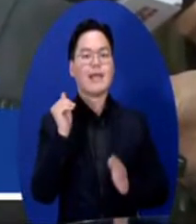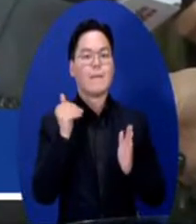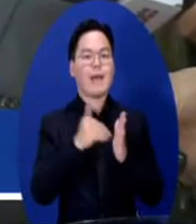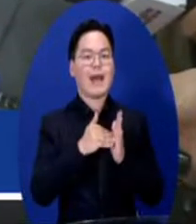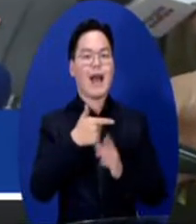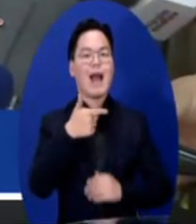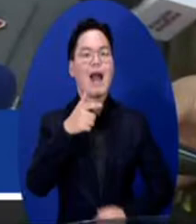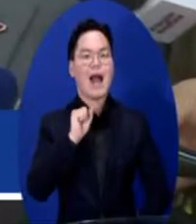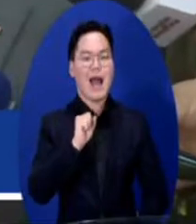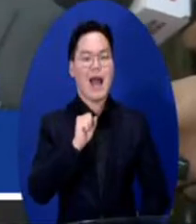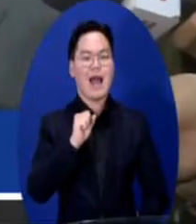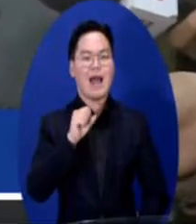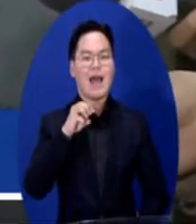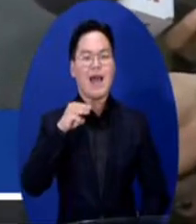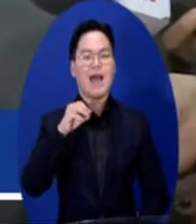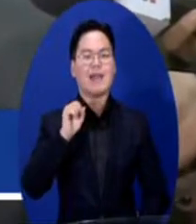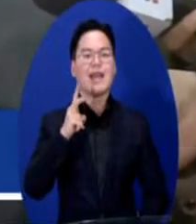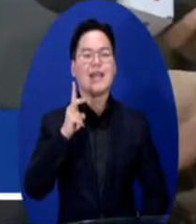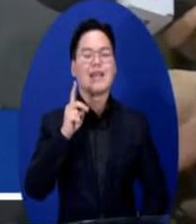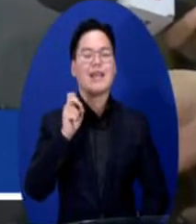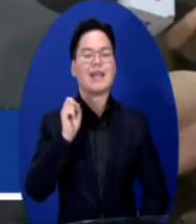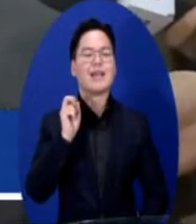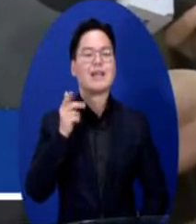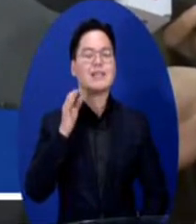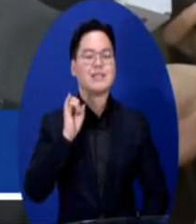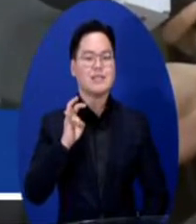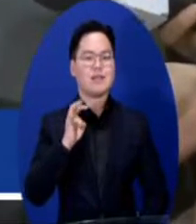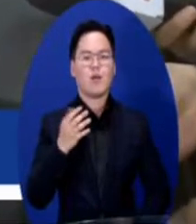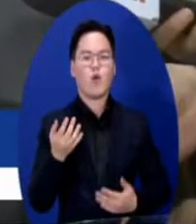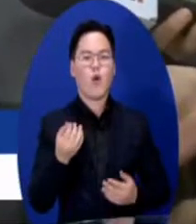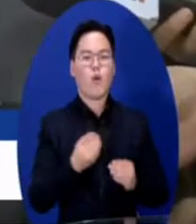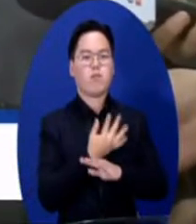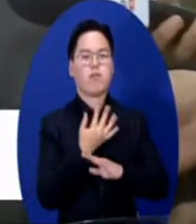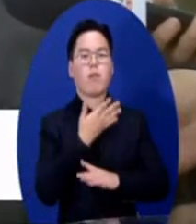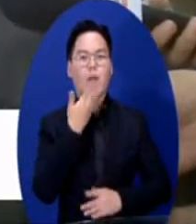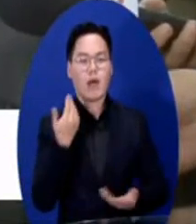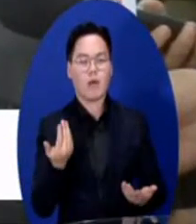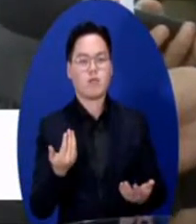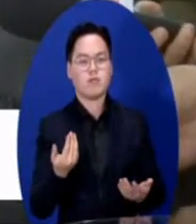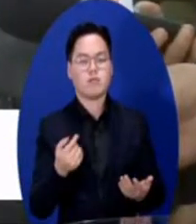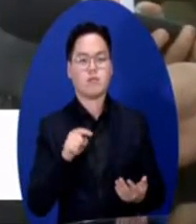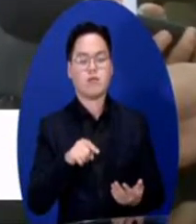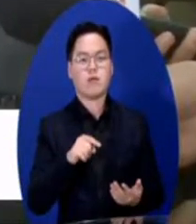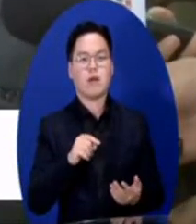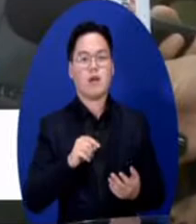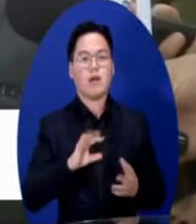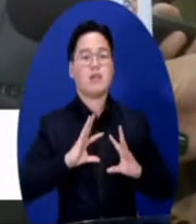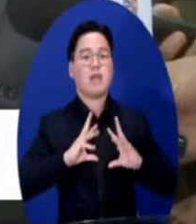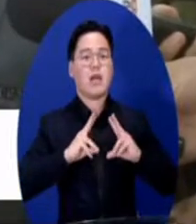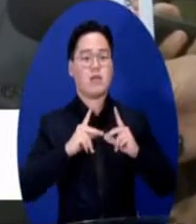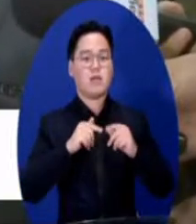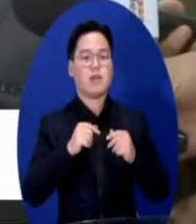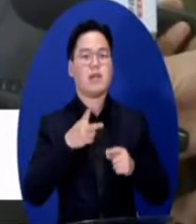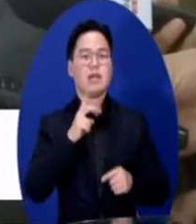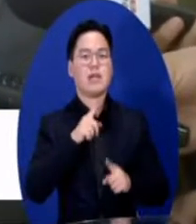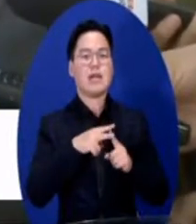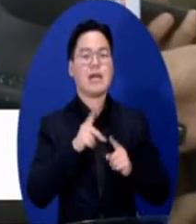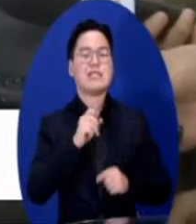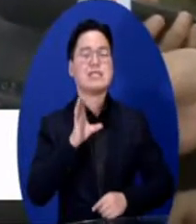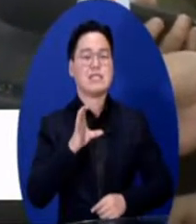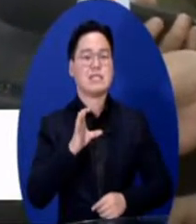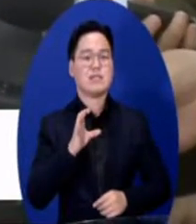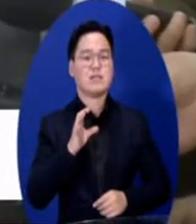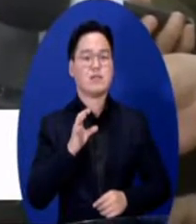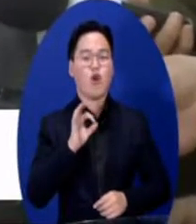ган хэд их талхалагдсан. Тэр хэд их талхалагдсан бэлчээрийг бид үндсэн сайжруулалт хийж засахаас өөр аргагүй.